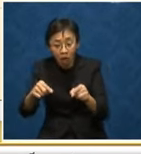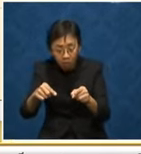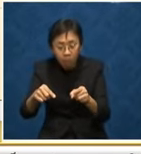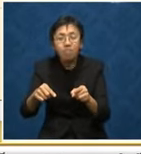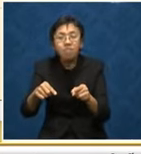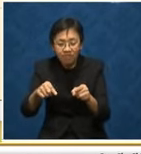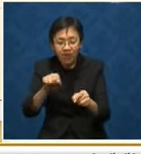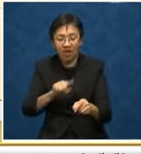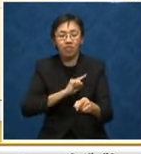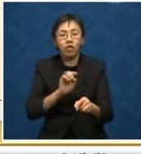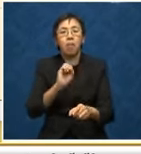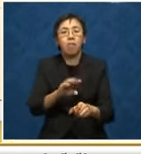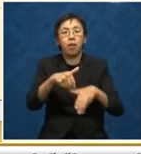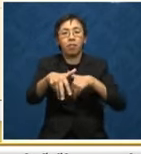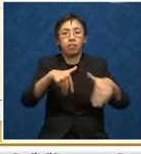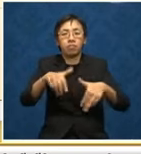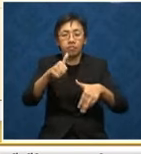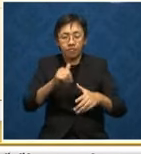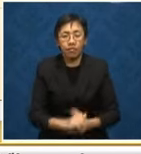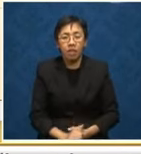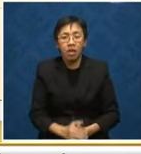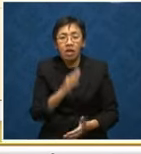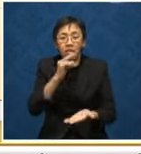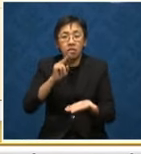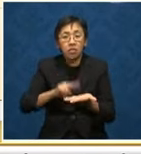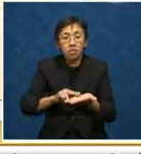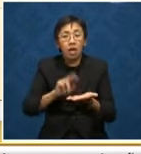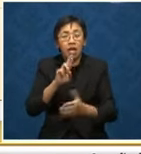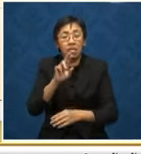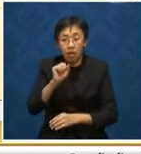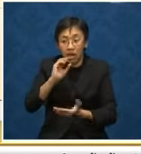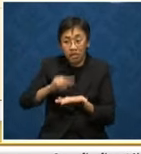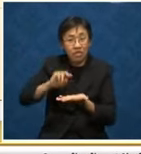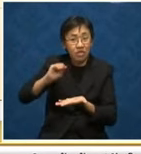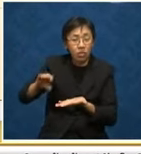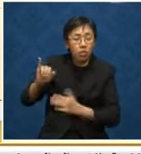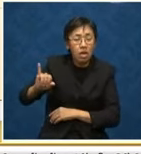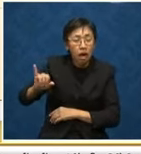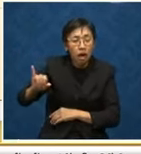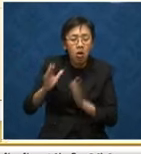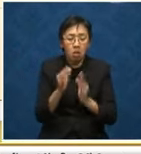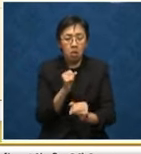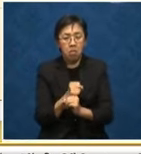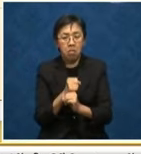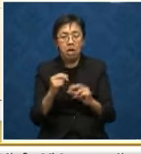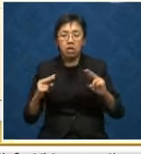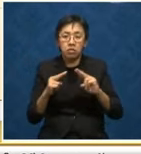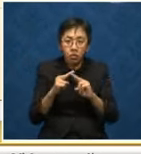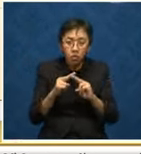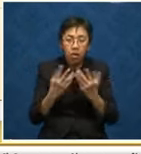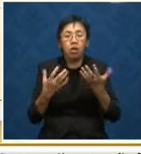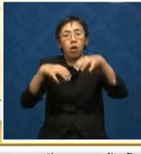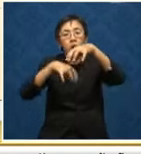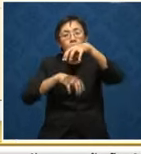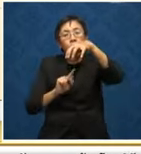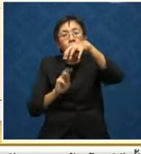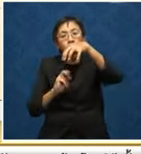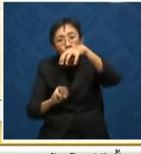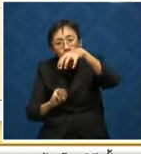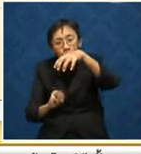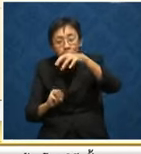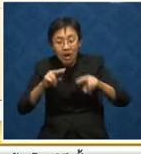ได้และอีกอันหนึ่งบางทีหนังสือของสภายังไม่ได้ไปถึงแต่เจ้าหน้าที่ของกระทรวงทบวงกรมที่เขาม